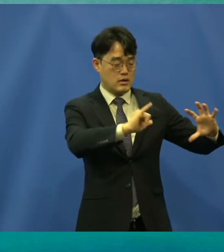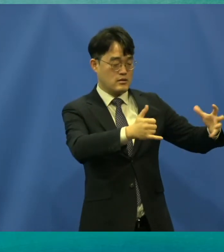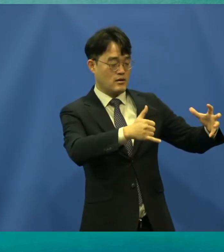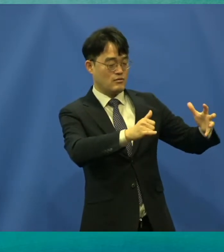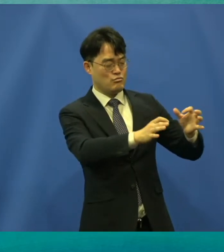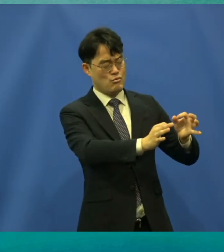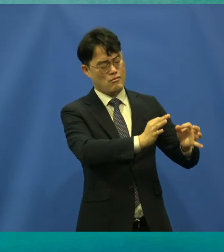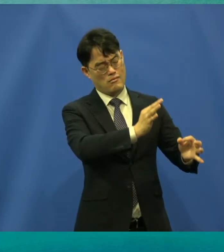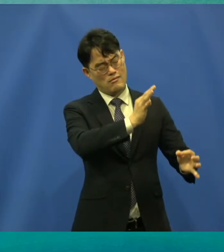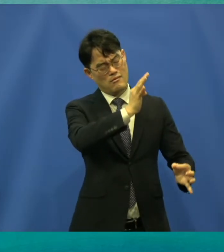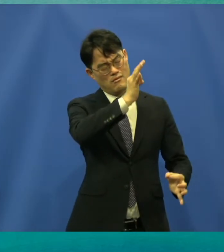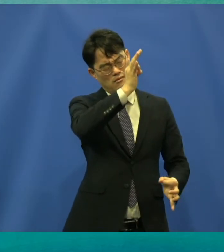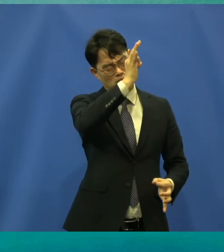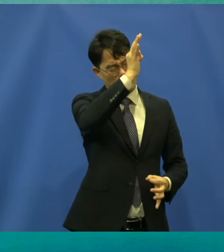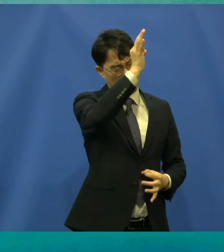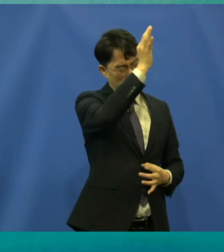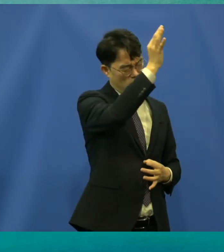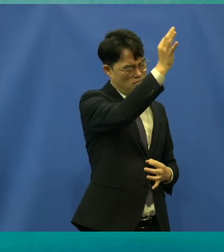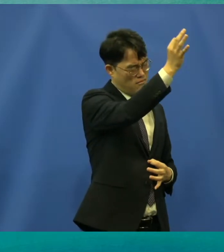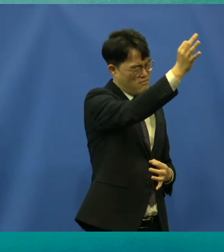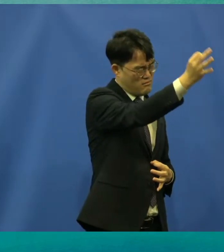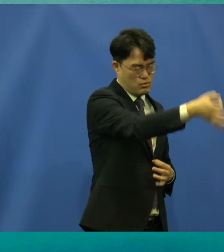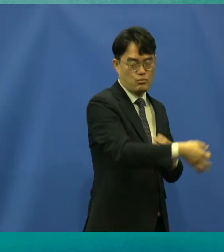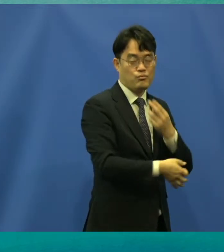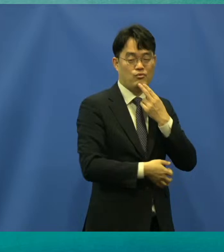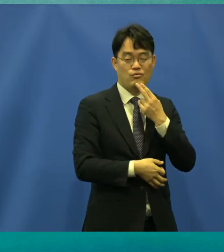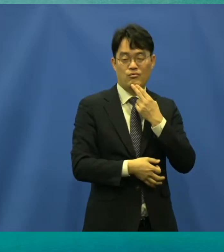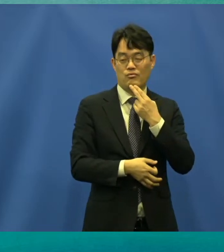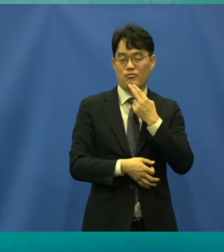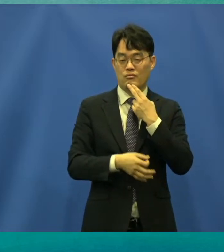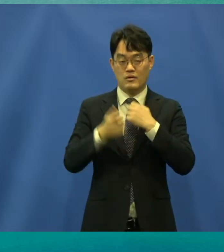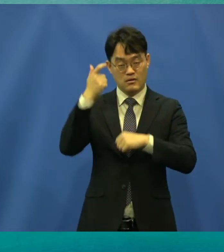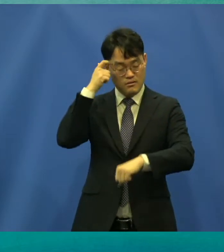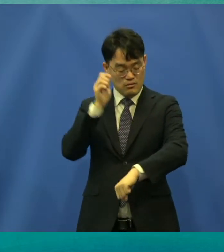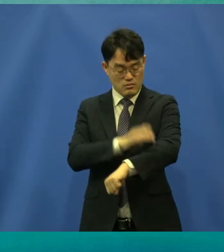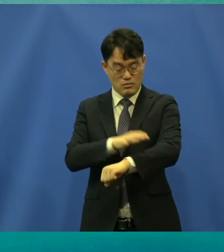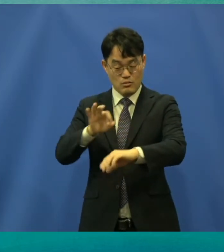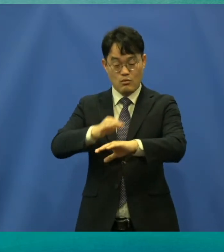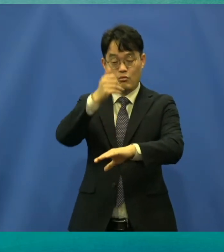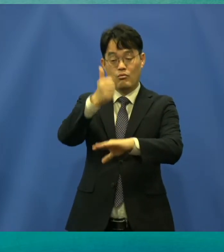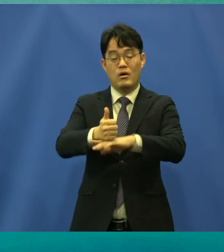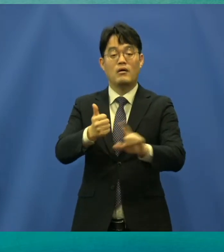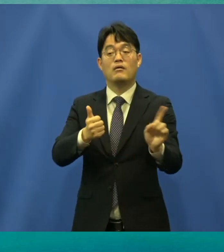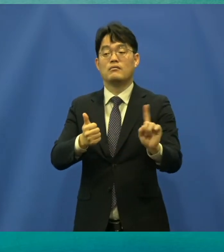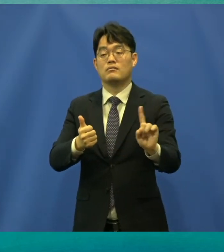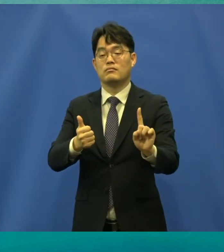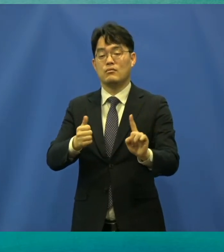솔로몬도 그가 누리던 그 부귀 영화에도 권태가 왔습니다.